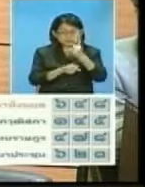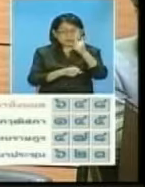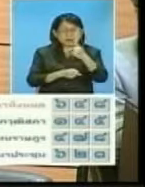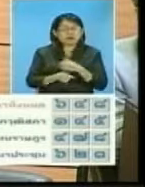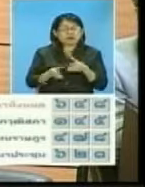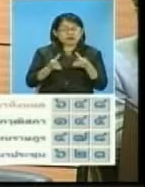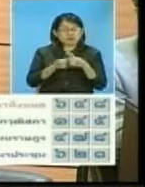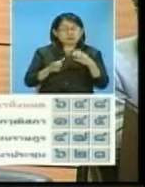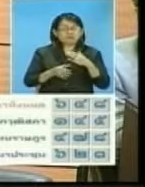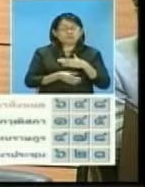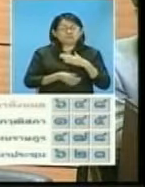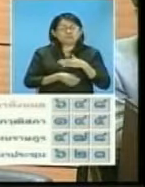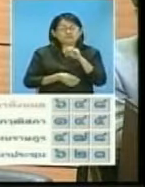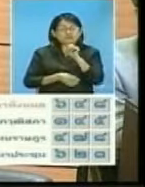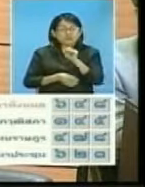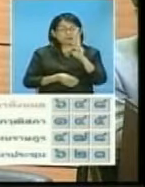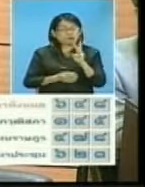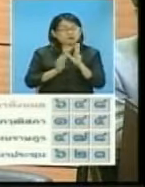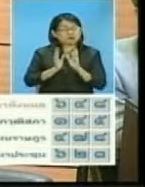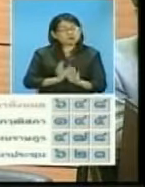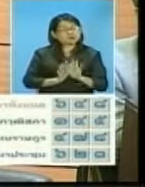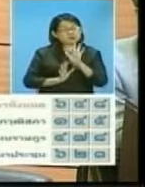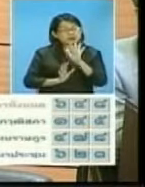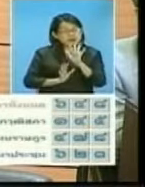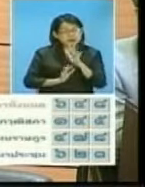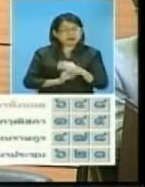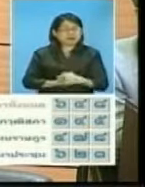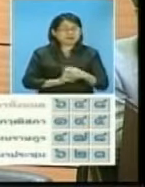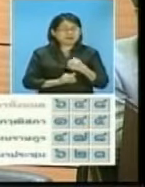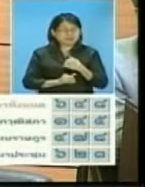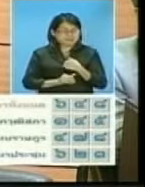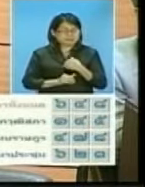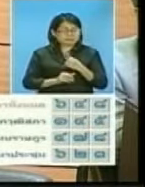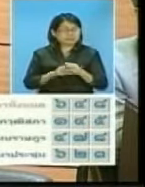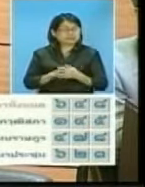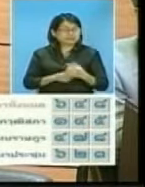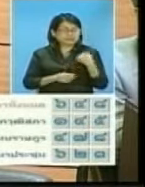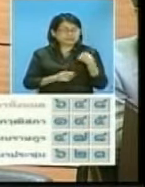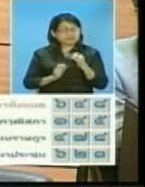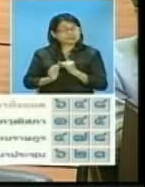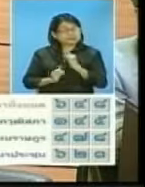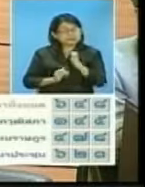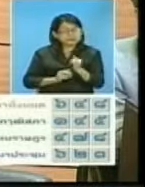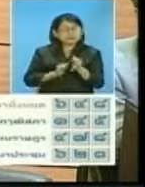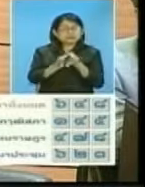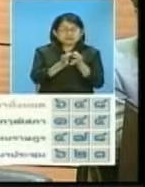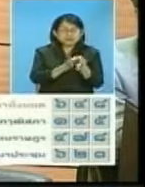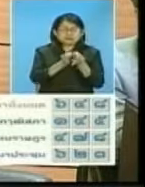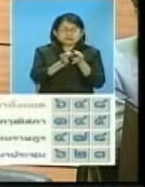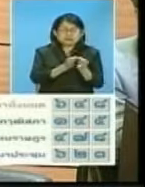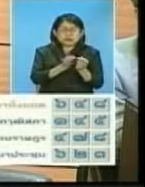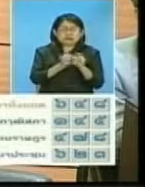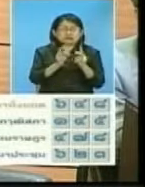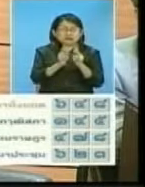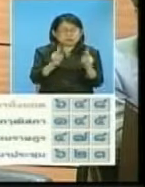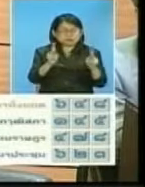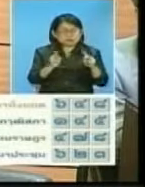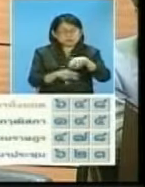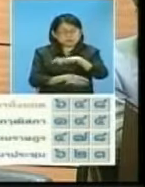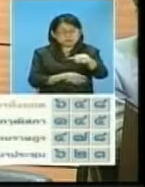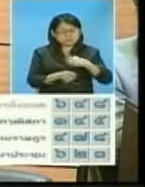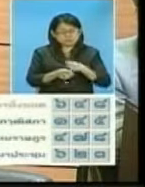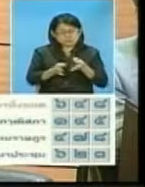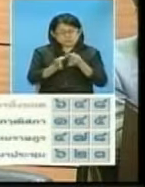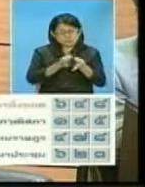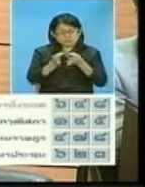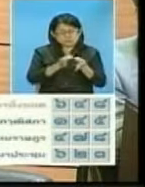4-5 คนเนี่ยก็พยายามที่จะชี้แจงต่อท่านกรรมาธิการผมได้มีโอกาสชี้